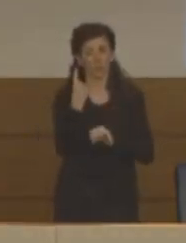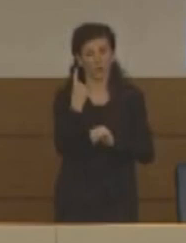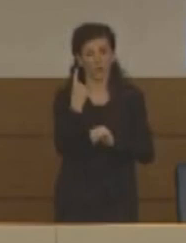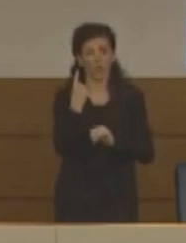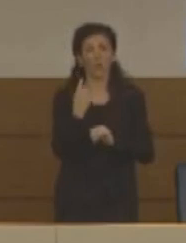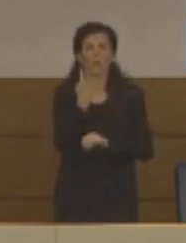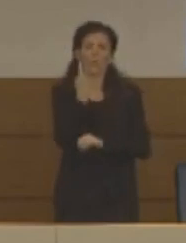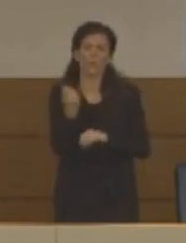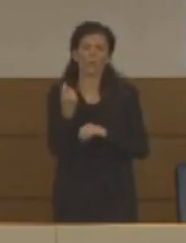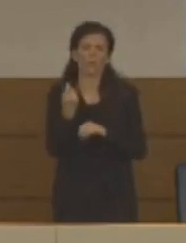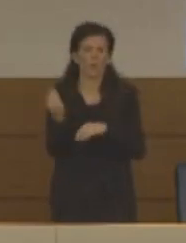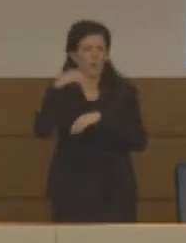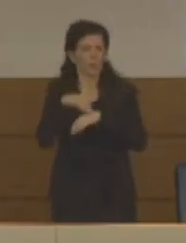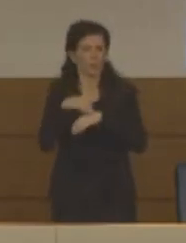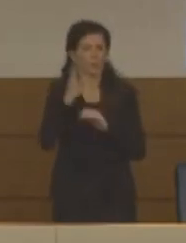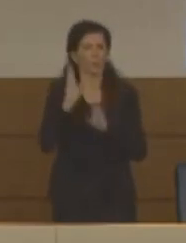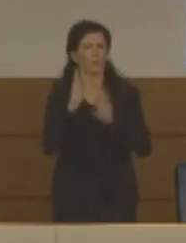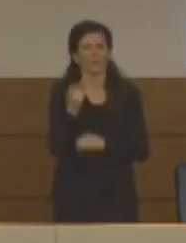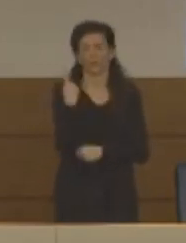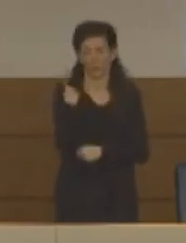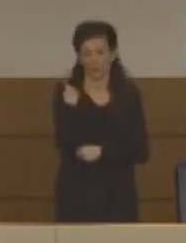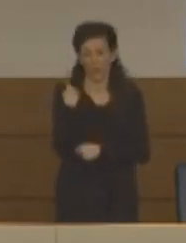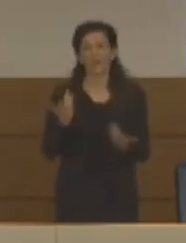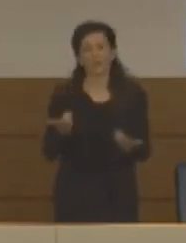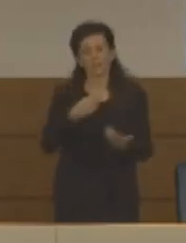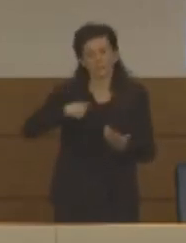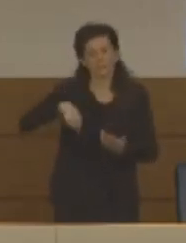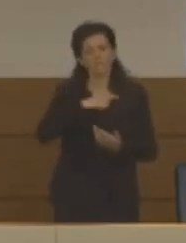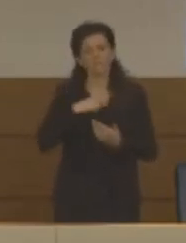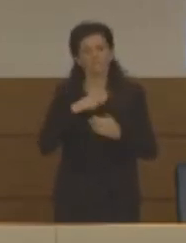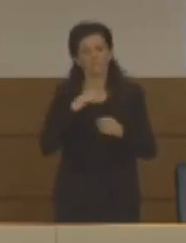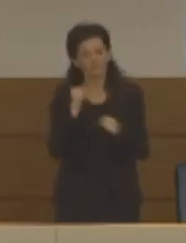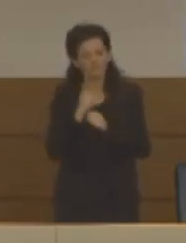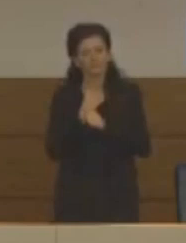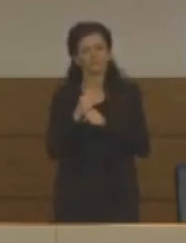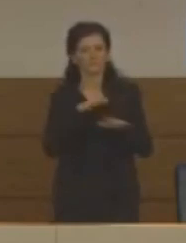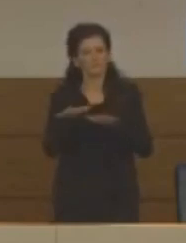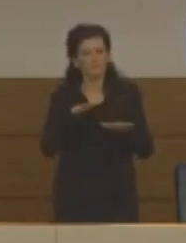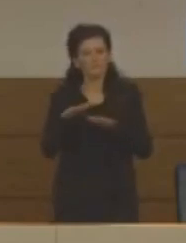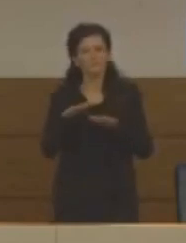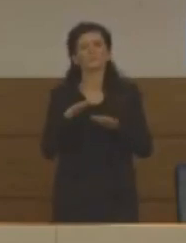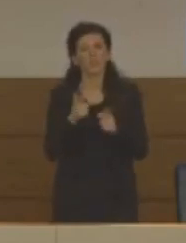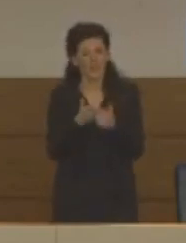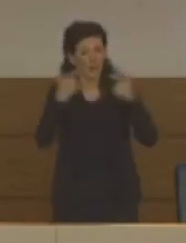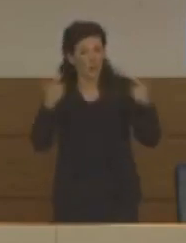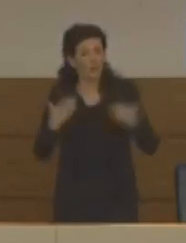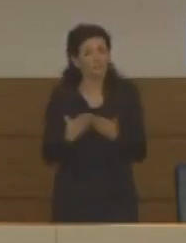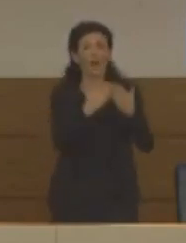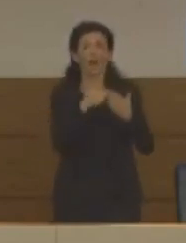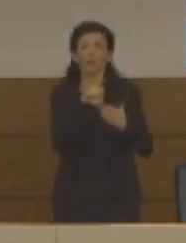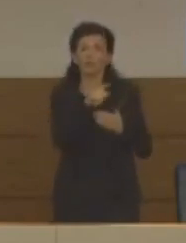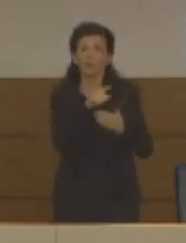uno in più rispetto a ieri e stiamo lavorando per potenziare il trasferimento